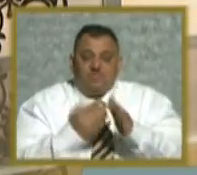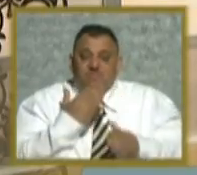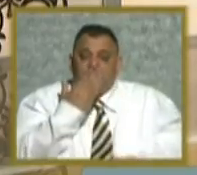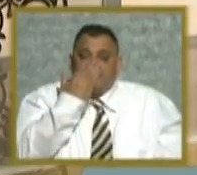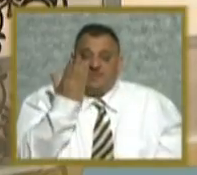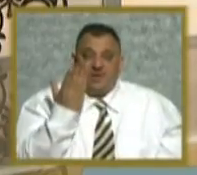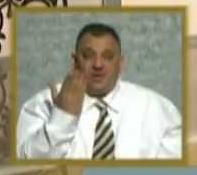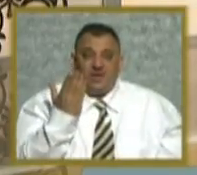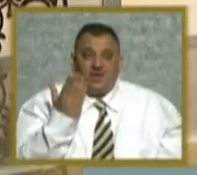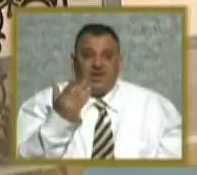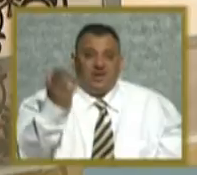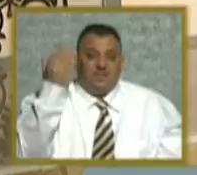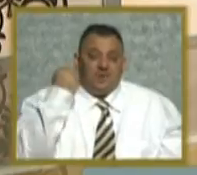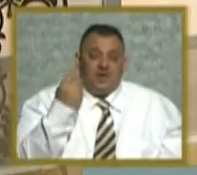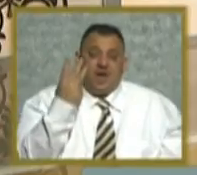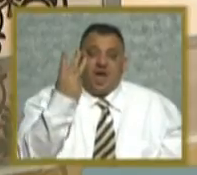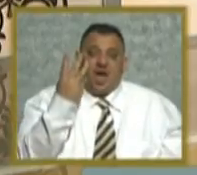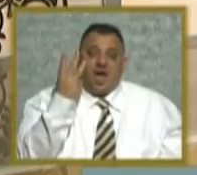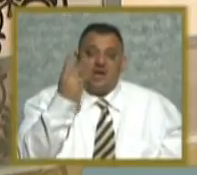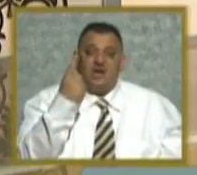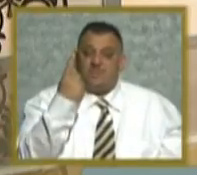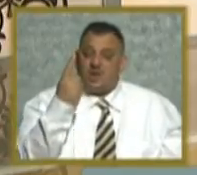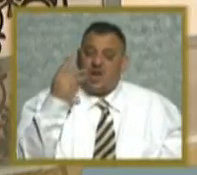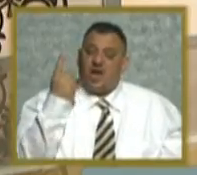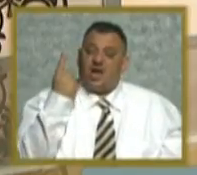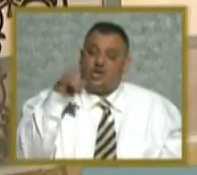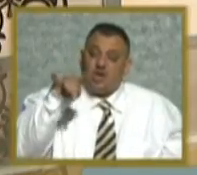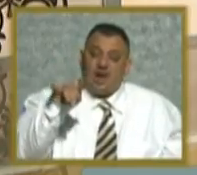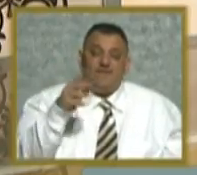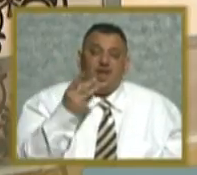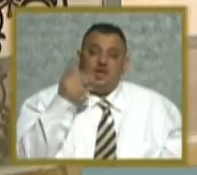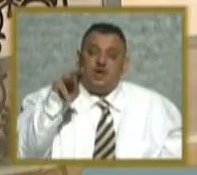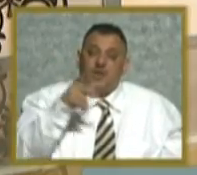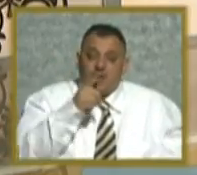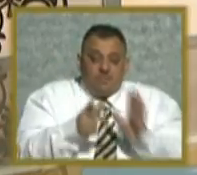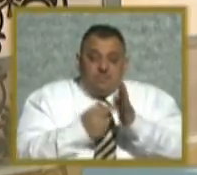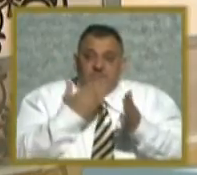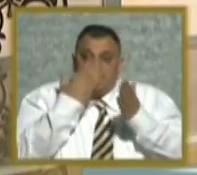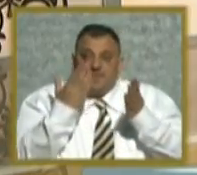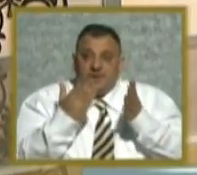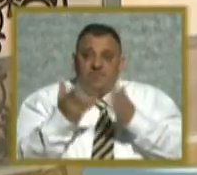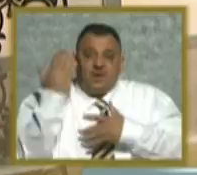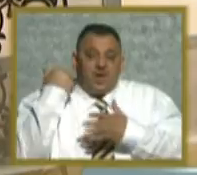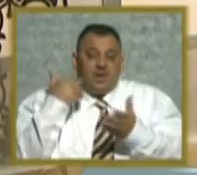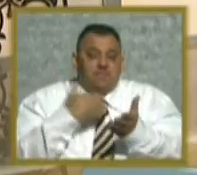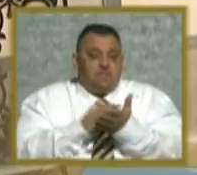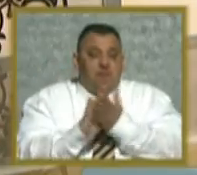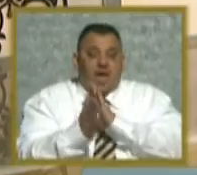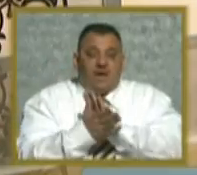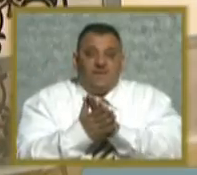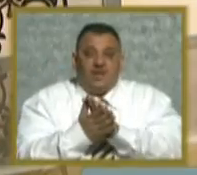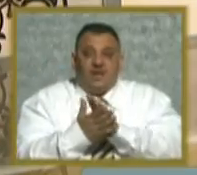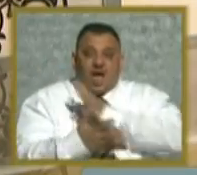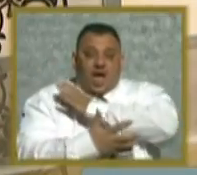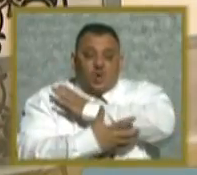سنة، يعني كان قبل 10,000 قدم سنتين ولا 3 سنوات. يعني أنت الآن تبغى تزكي حق السنوات الماضية كلها؟